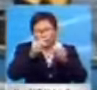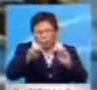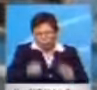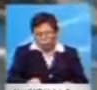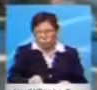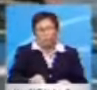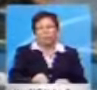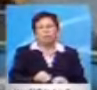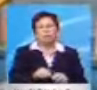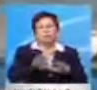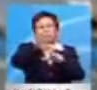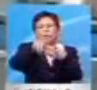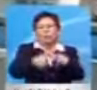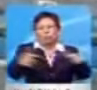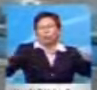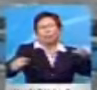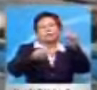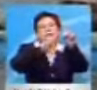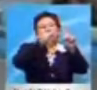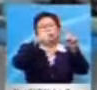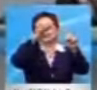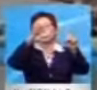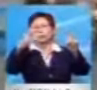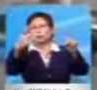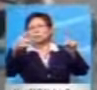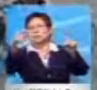membabitkan keluasan lebih 1500